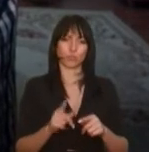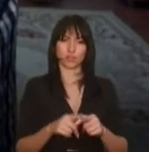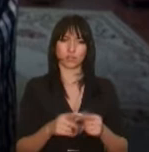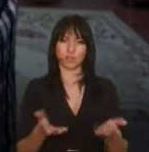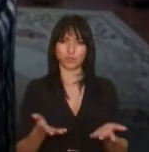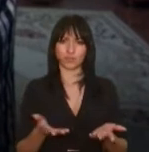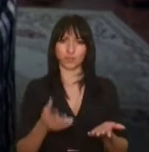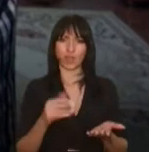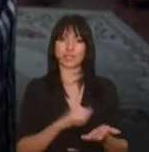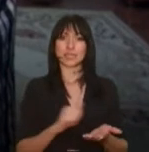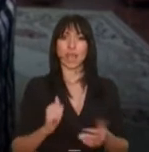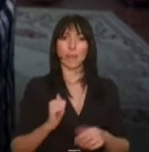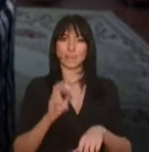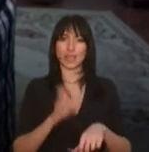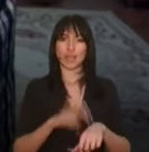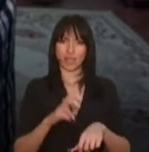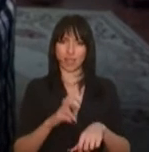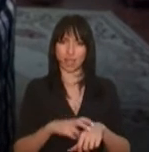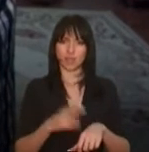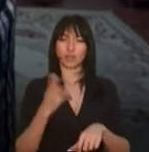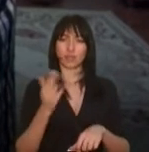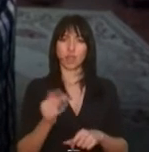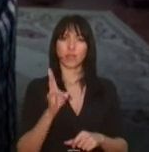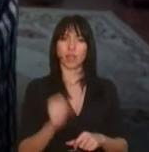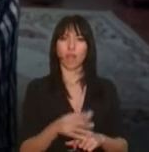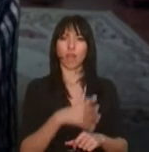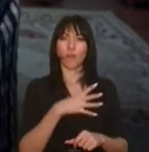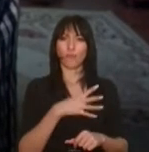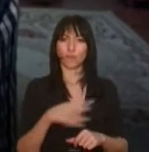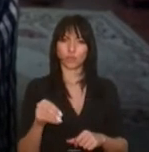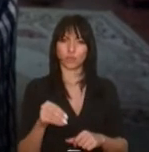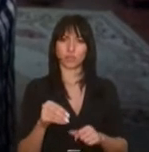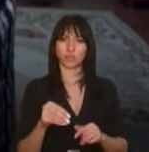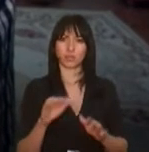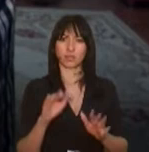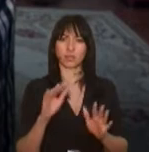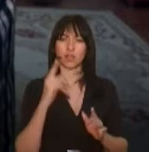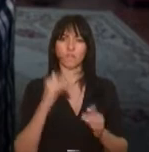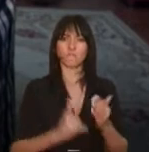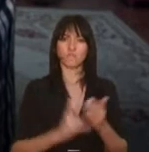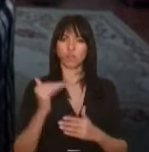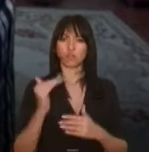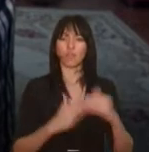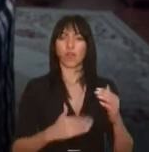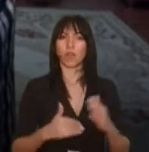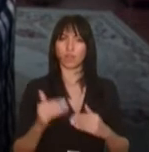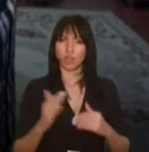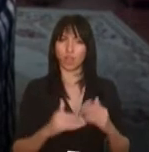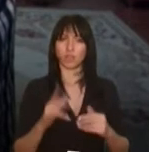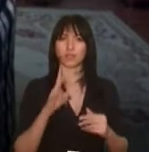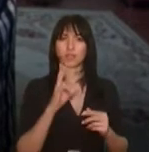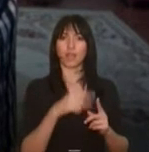Самі лікарі, безумовно, на всіх курсах підвищення кваліфікації, на різних